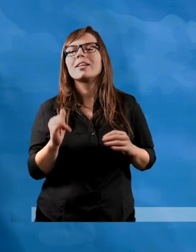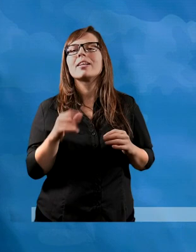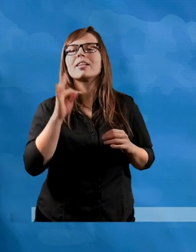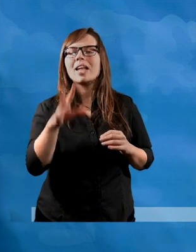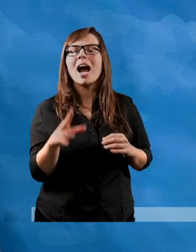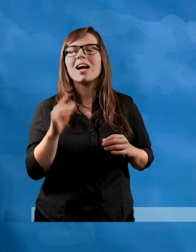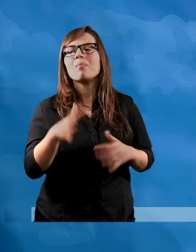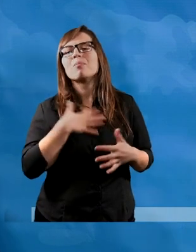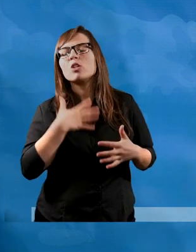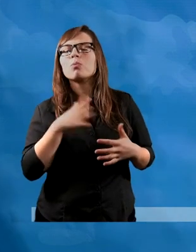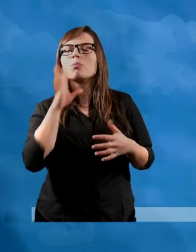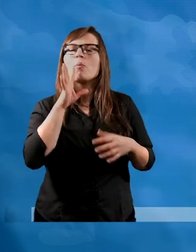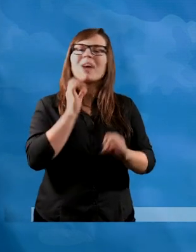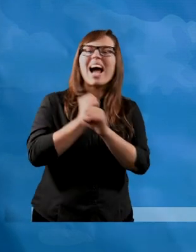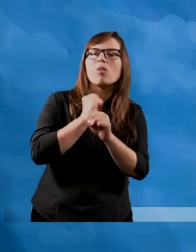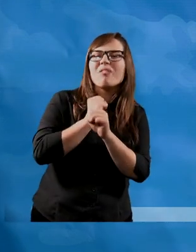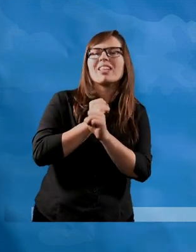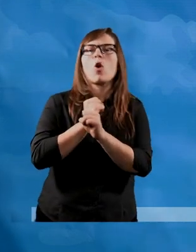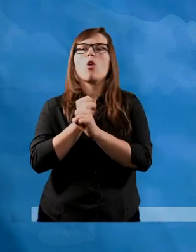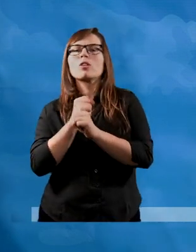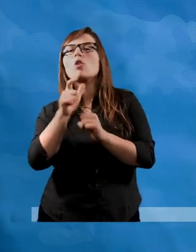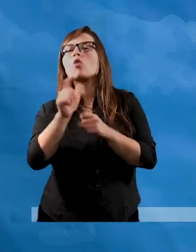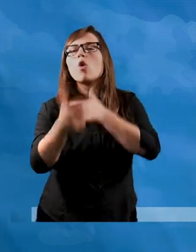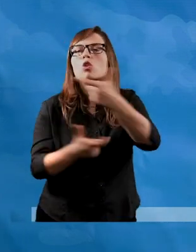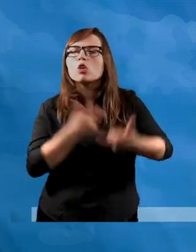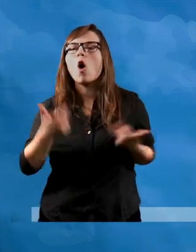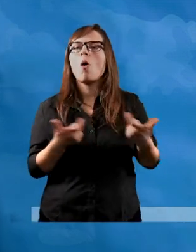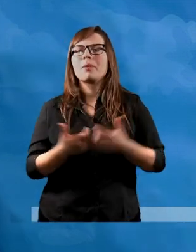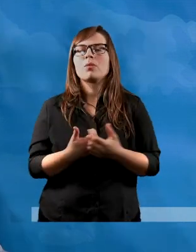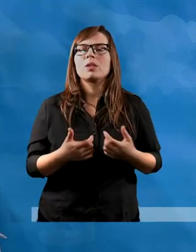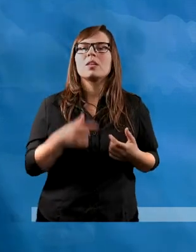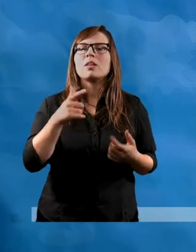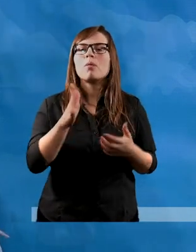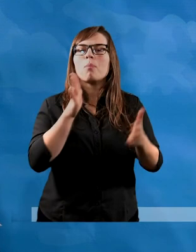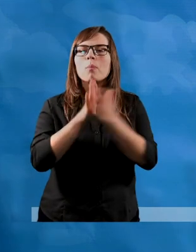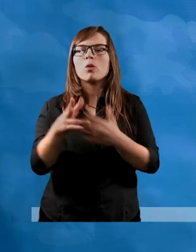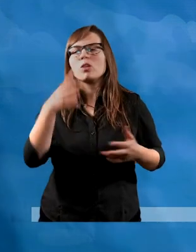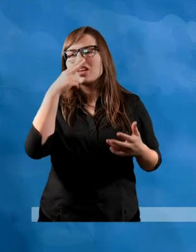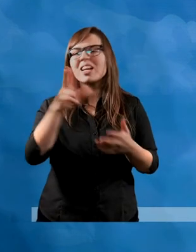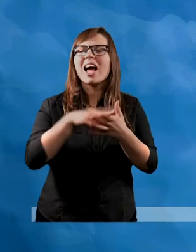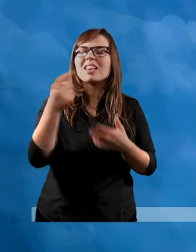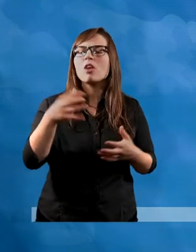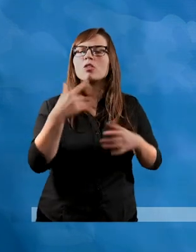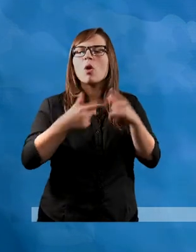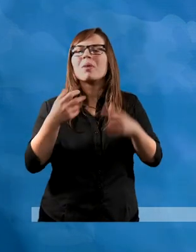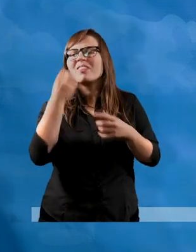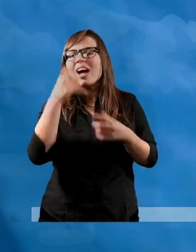i takiej pieczołowitości w tym wszystkim, co zrobił. No, kurczę, spójrzmy na każdy drobny kwiatek. No, to jest po prostu